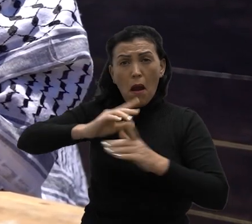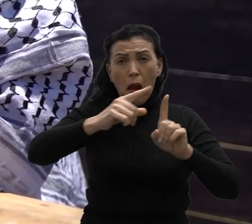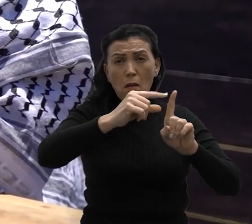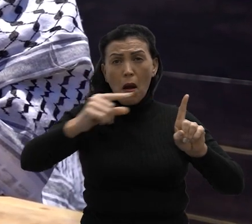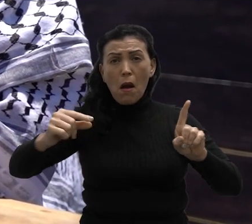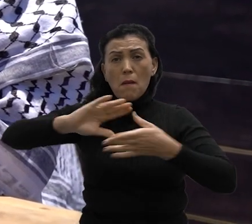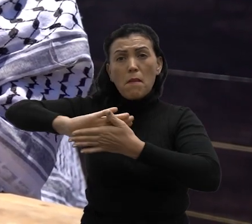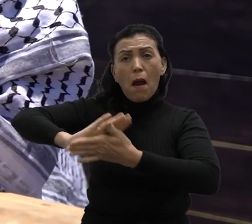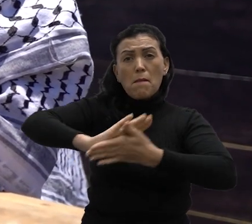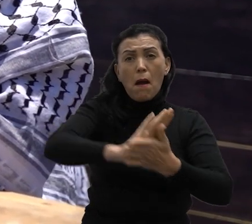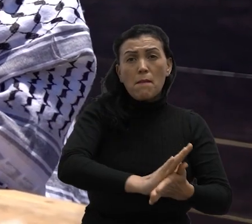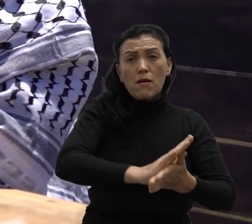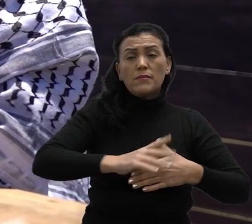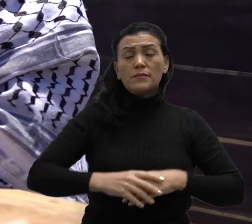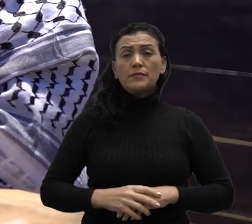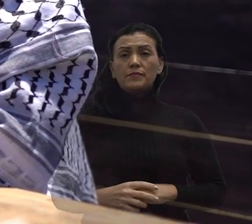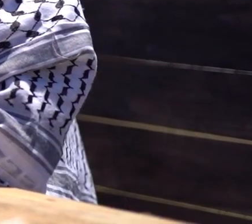مساجد.